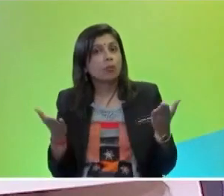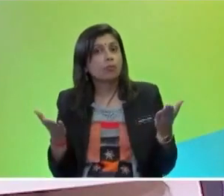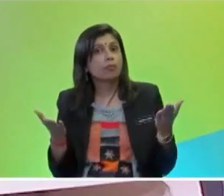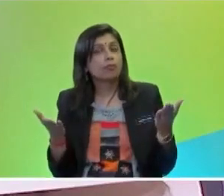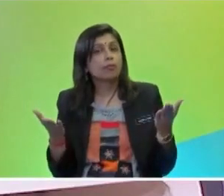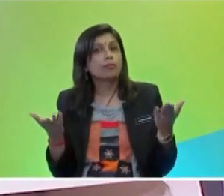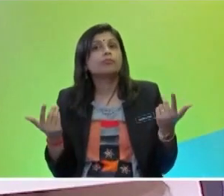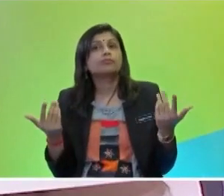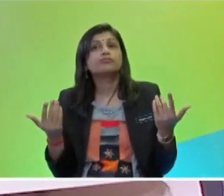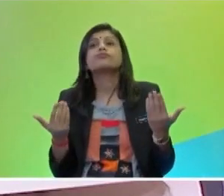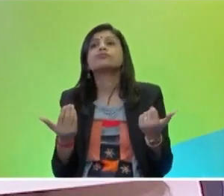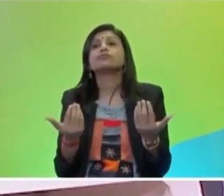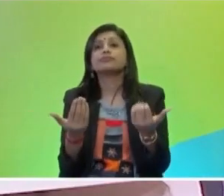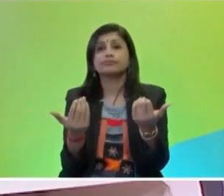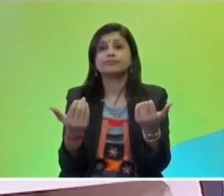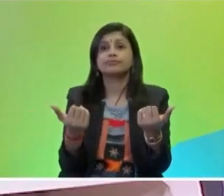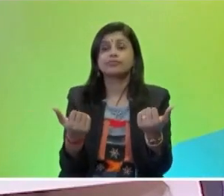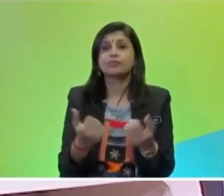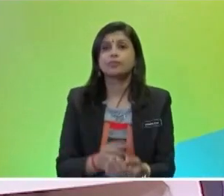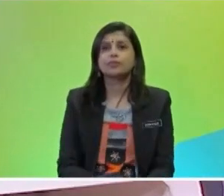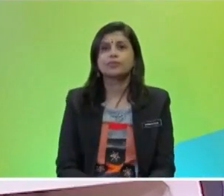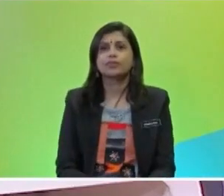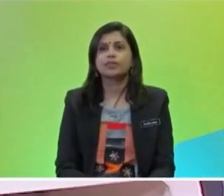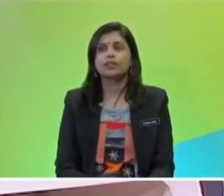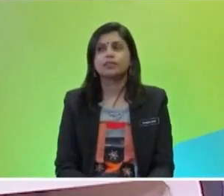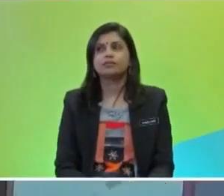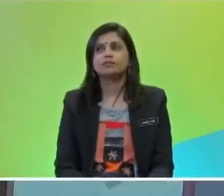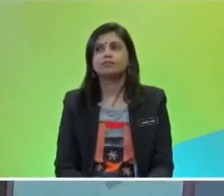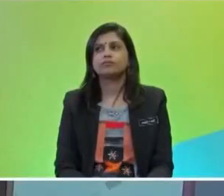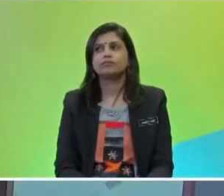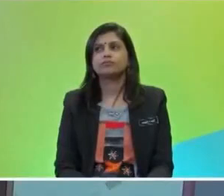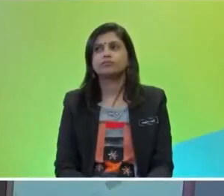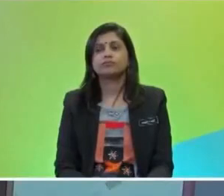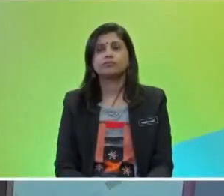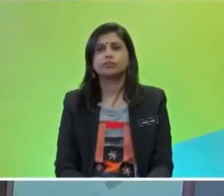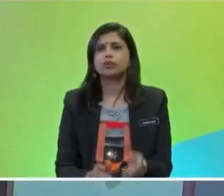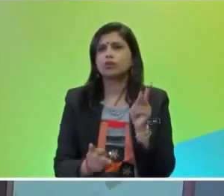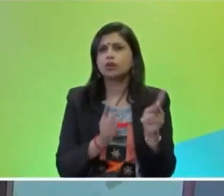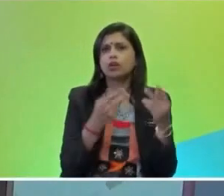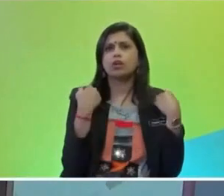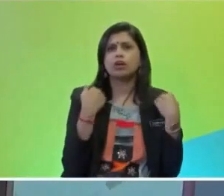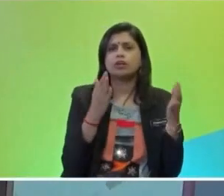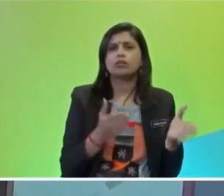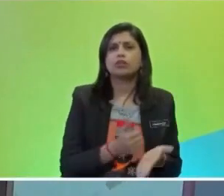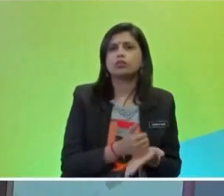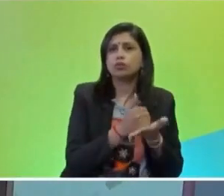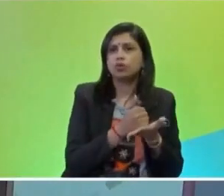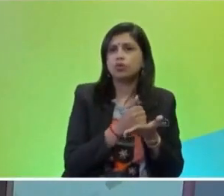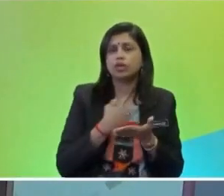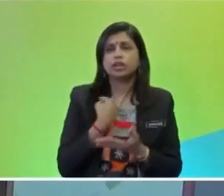Nilai, nilai, nilai. Apa kaitan dia? Kita kena bila orang tolong kita, kita kena berterima kasih ke?